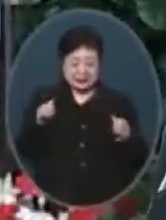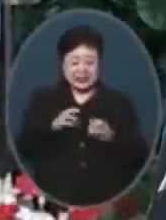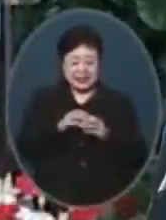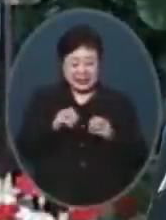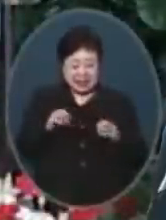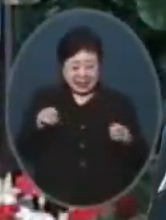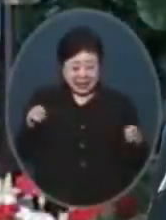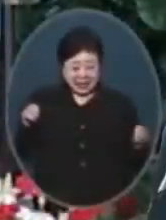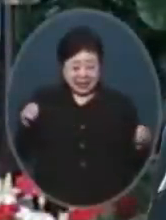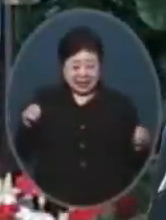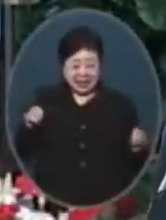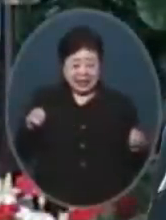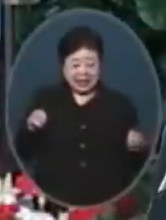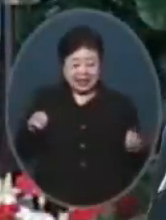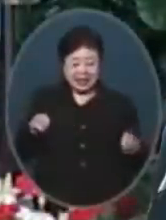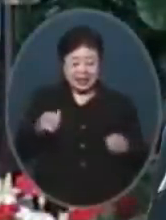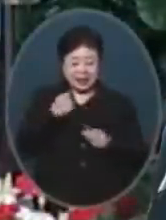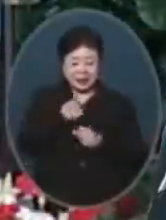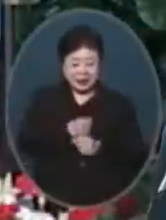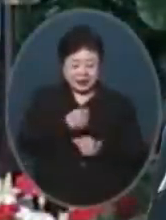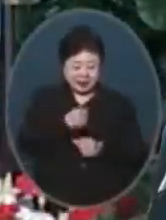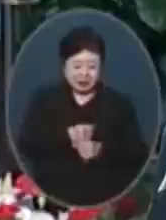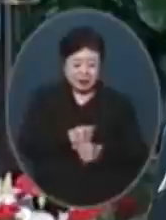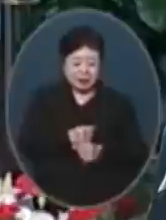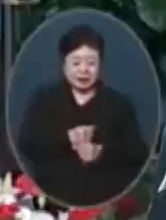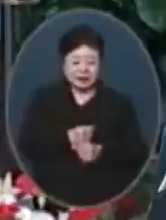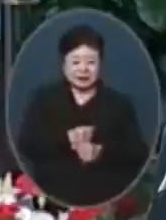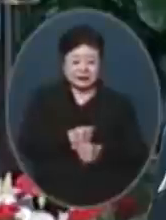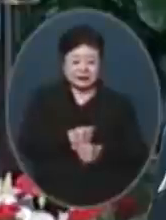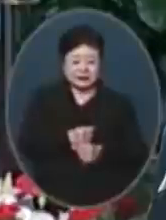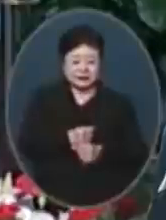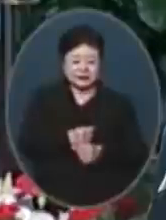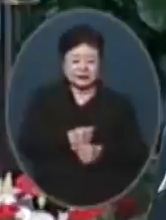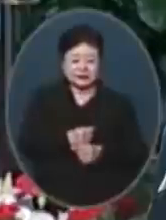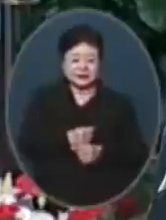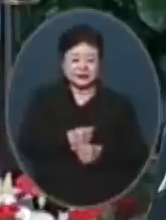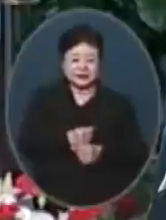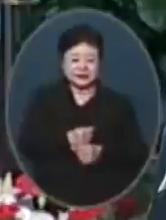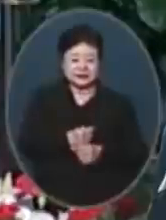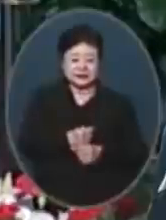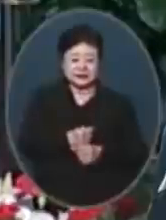땅에 생산하려고 작정하신 것입니다.